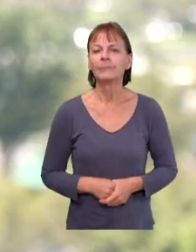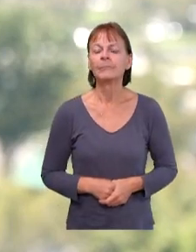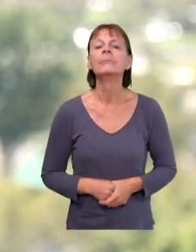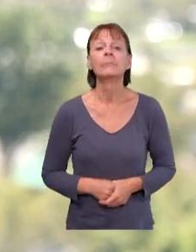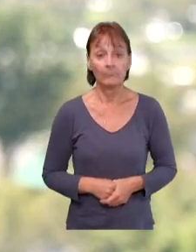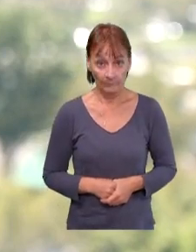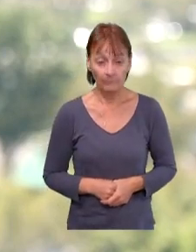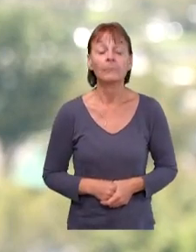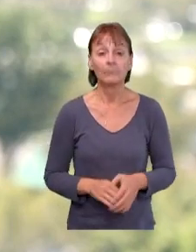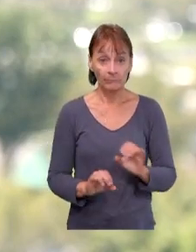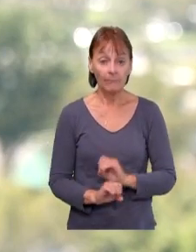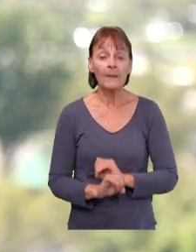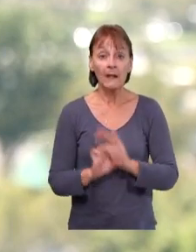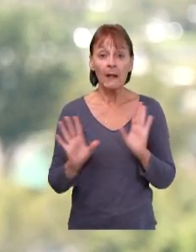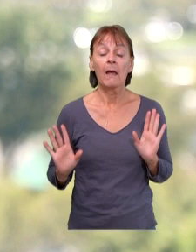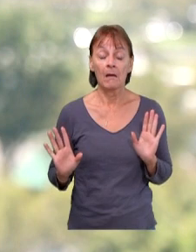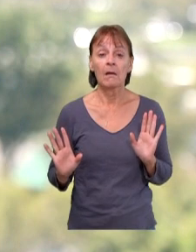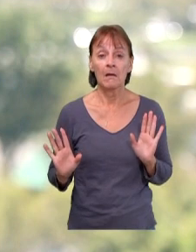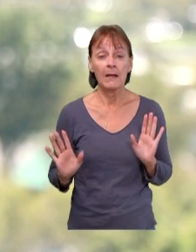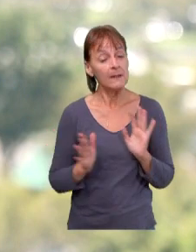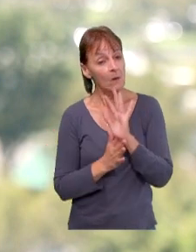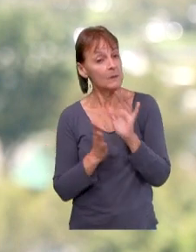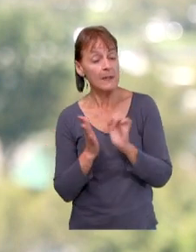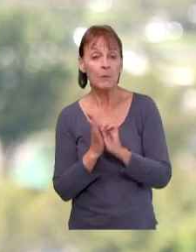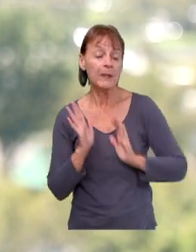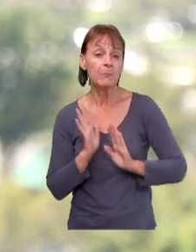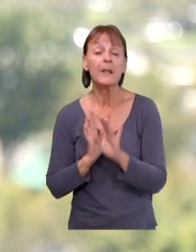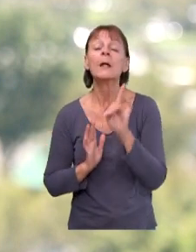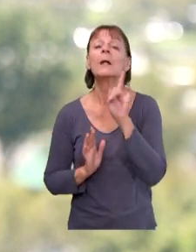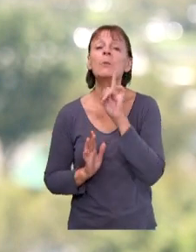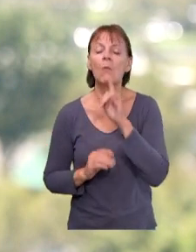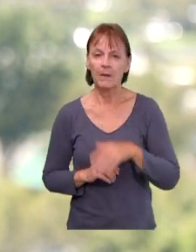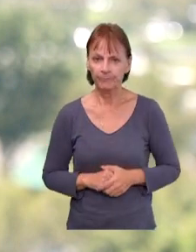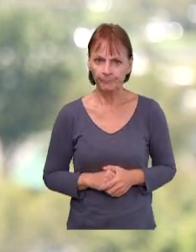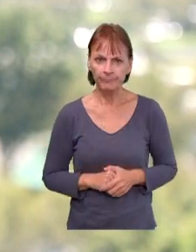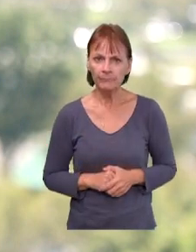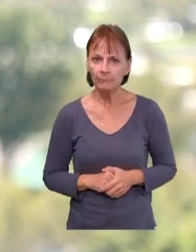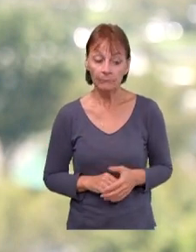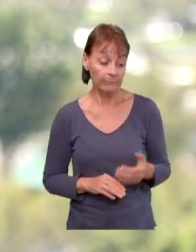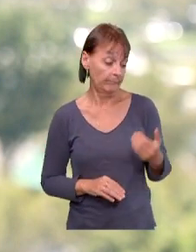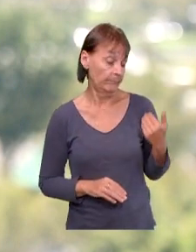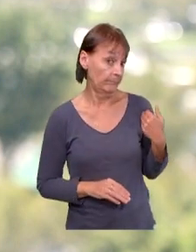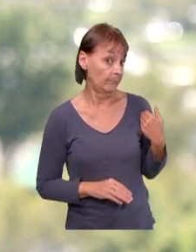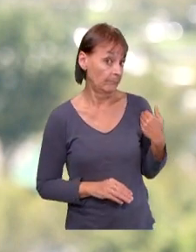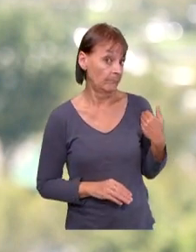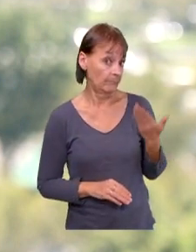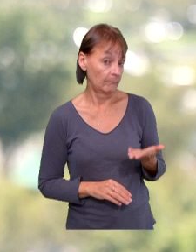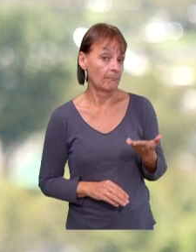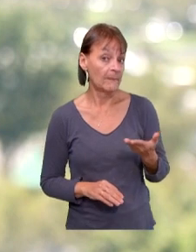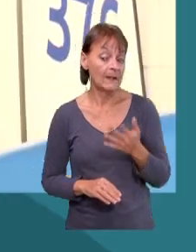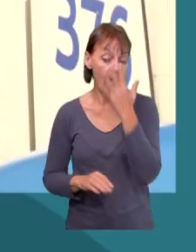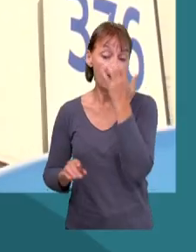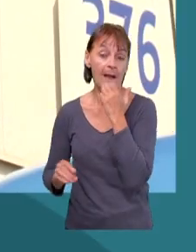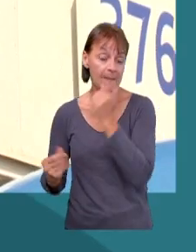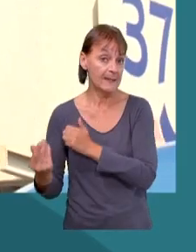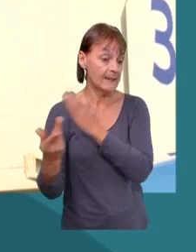Oui, message très clair et visite hautement symbolique puisqu'elle intervient quelques jours à peine après les attaques terroristes du Hamas. Vous l'avez